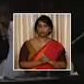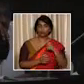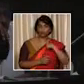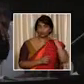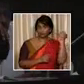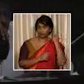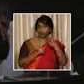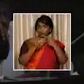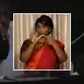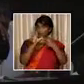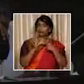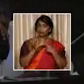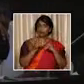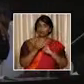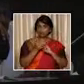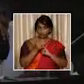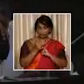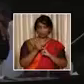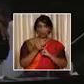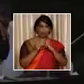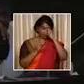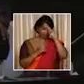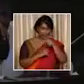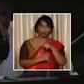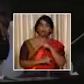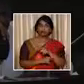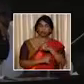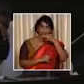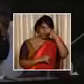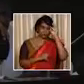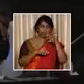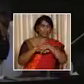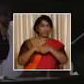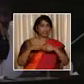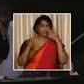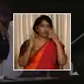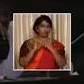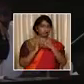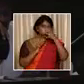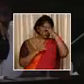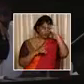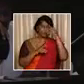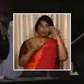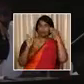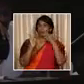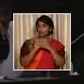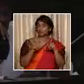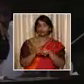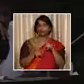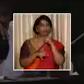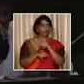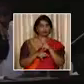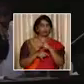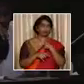சரத் வீரசேகர அவர்கள் அவரோடு சிங்கள தேசியவாதி நான் அந்த வகையிலே ஒரு சிங்கள தேசியவாதியாக ஒரு சிங்கள மக்களுடைய பிரதிநிதியாக நான்